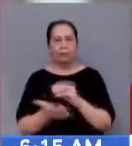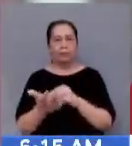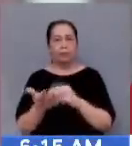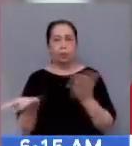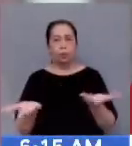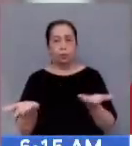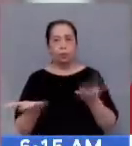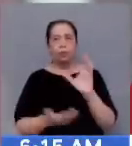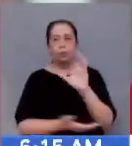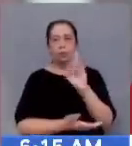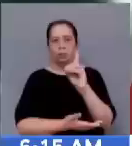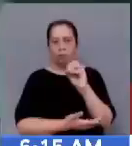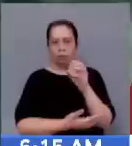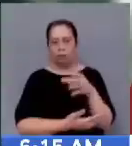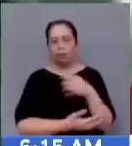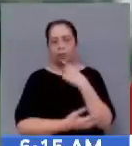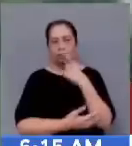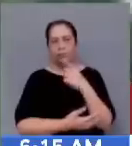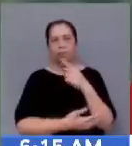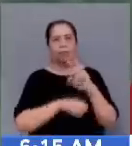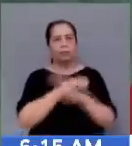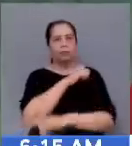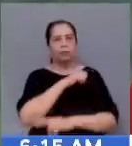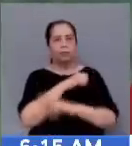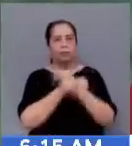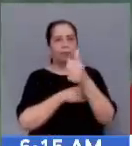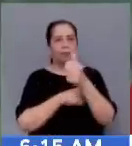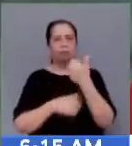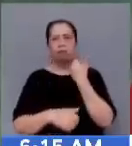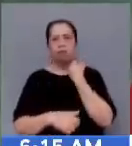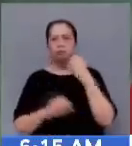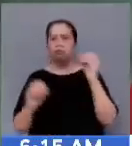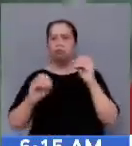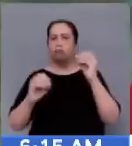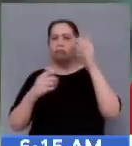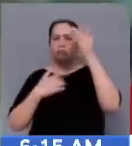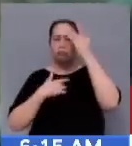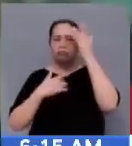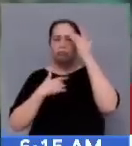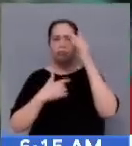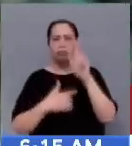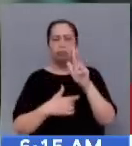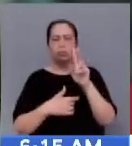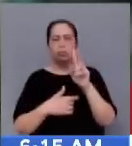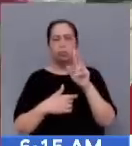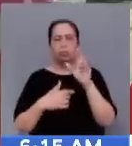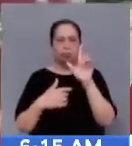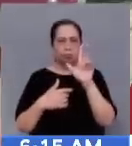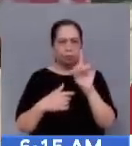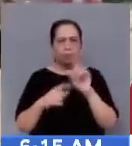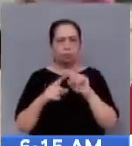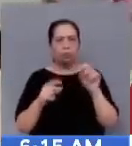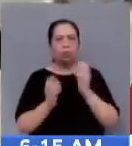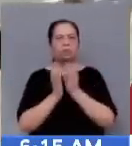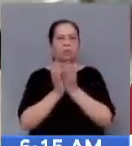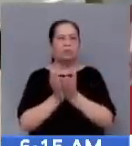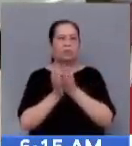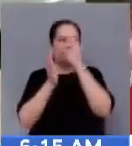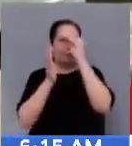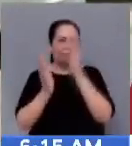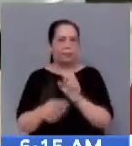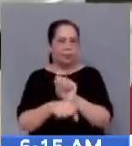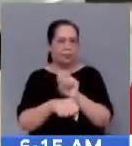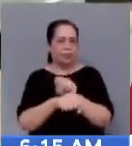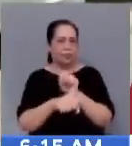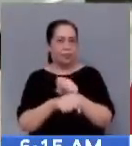ayon sa Department of Health Region 10. Asymptomatic ang 38 taong gulang na pasyente na isang seaman. Ayon sa DOH,